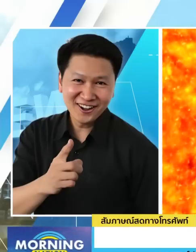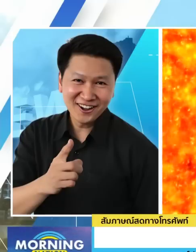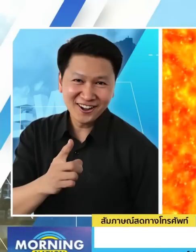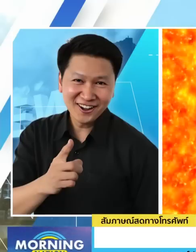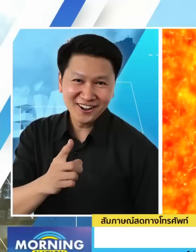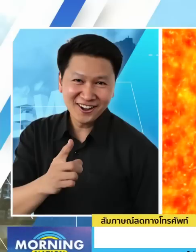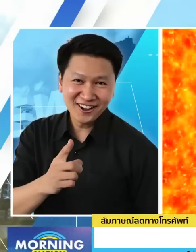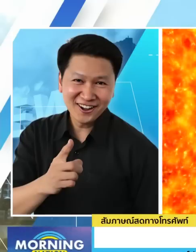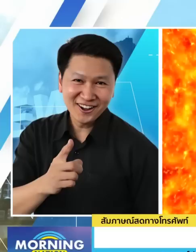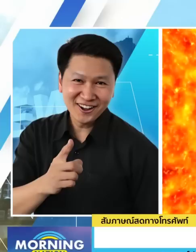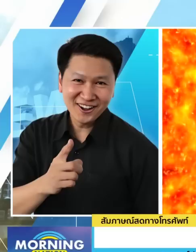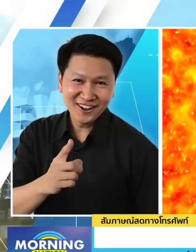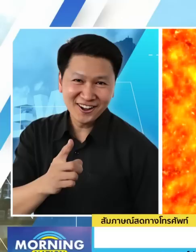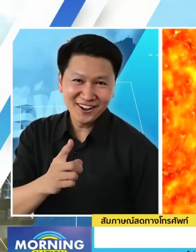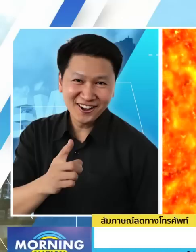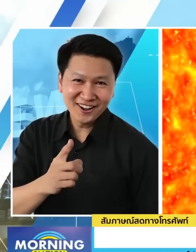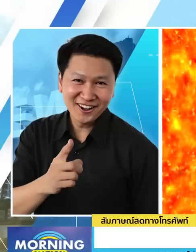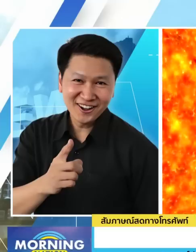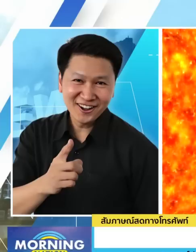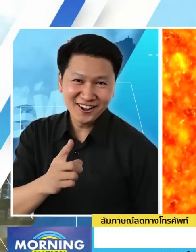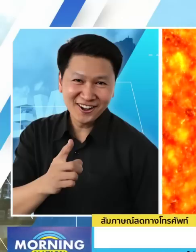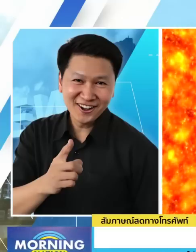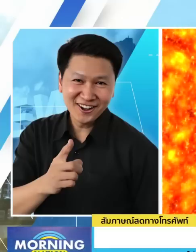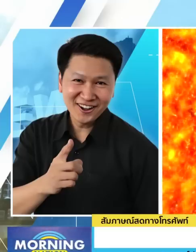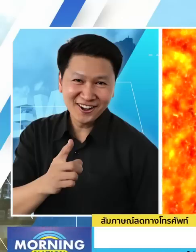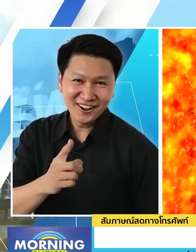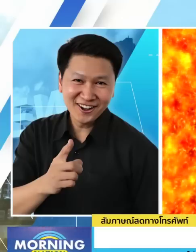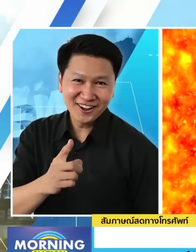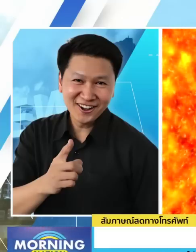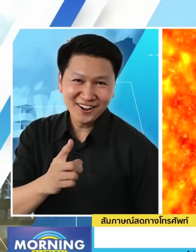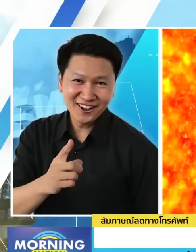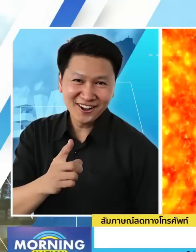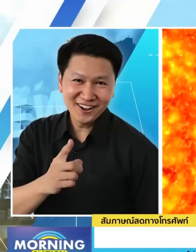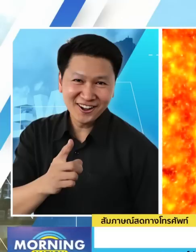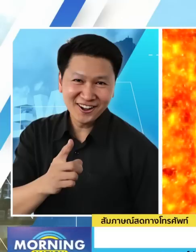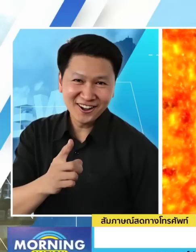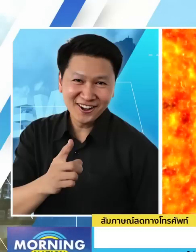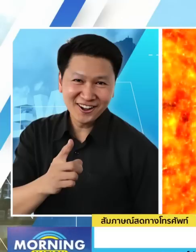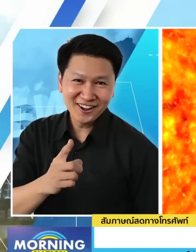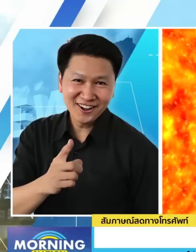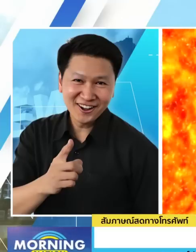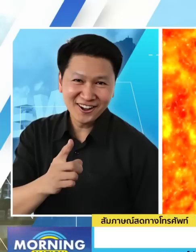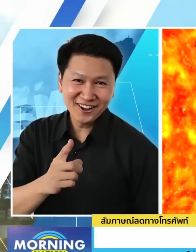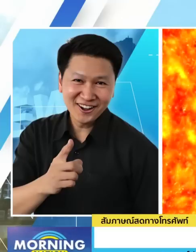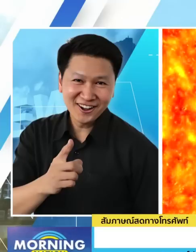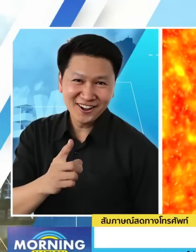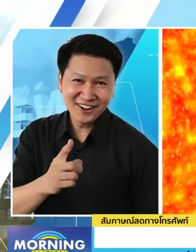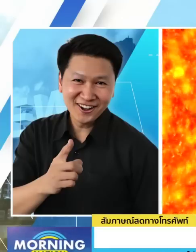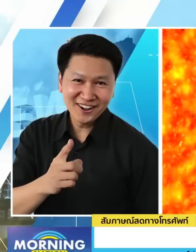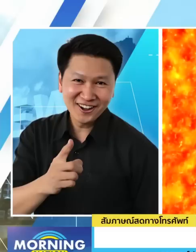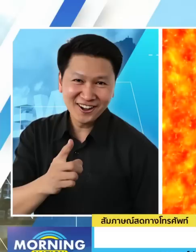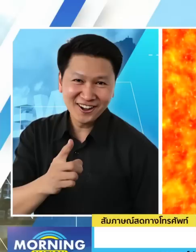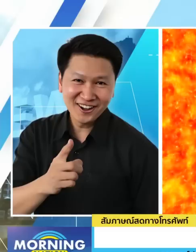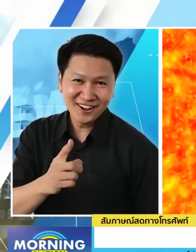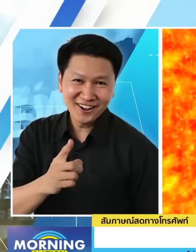คยตอนเราดูหนังกันเมื่อก่อนจะมีช่วงที่ช่วง2012ที่เคยกลัวกันรอบหนึ่งใช่ไหมครับตอนนั้นมันก็กลัวจะเป็นหนังเป็นเรื่องเป็นปัญหา